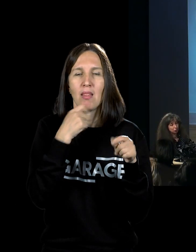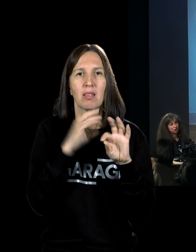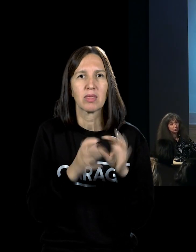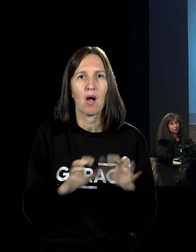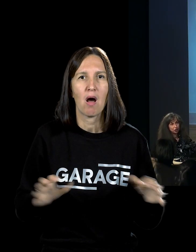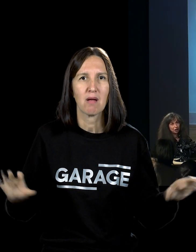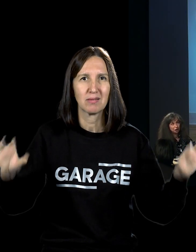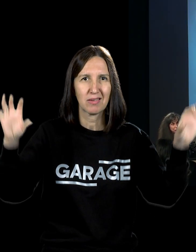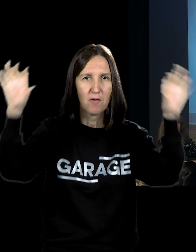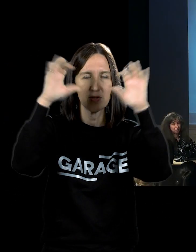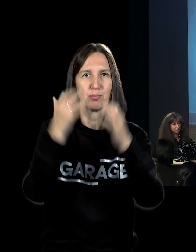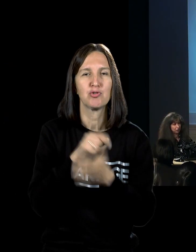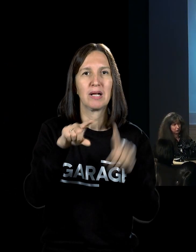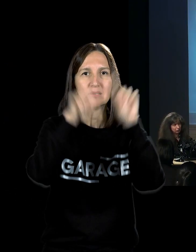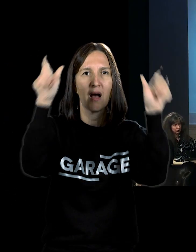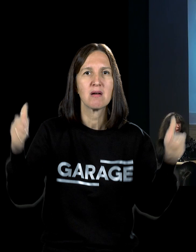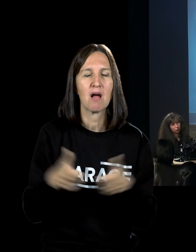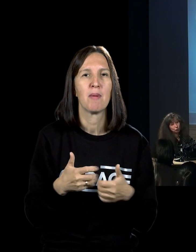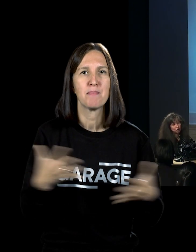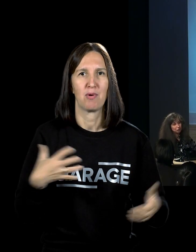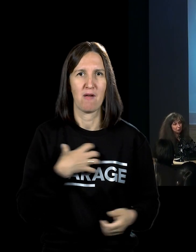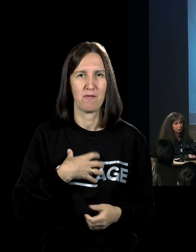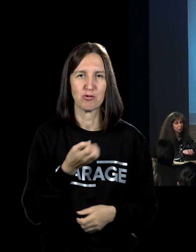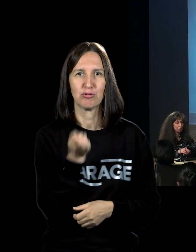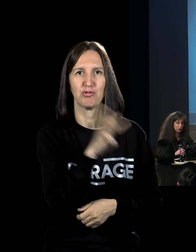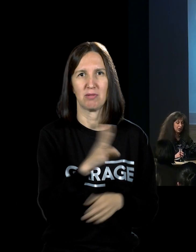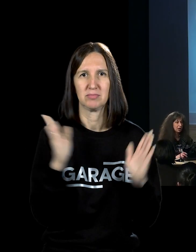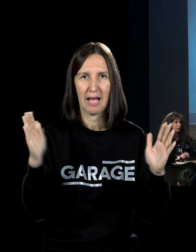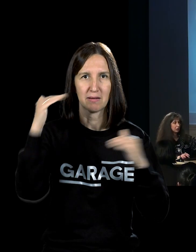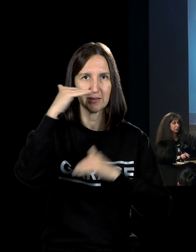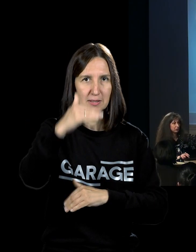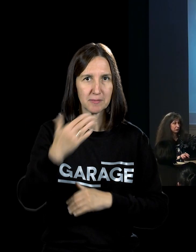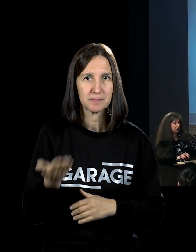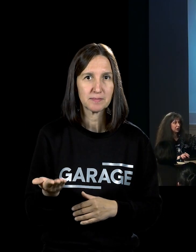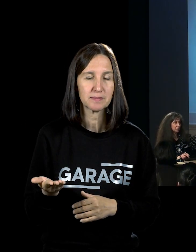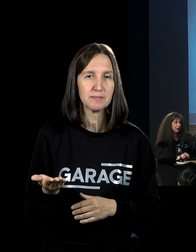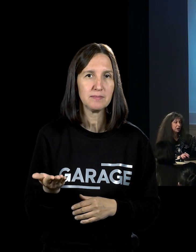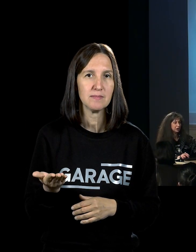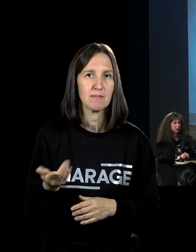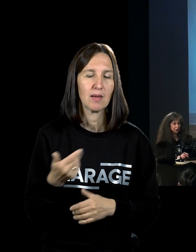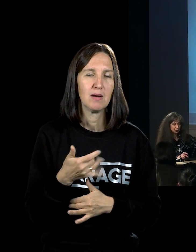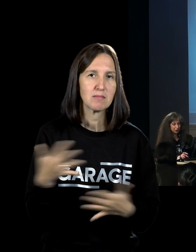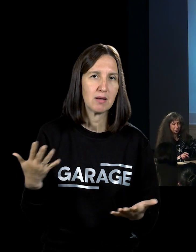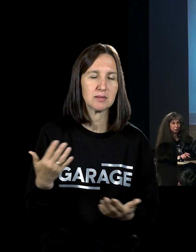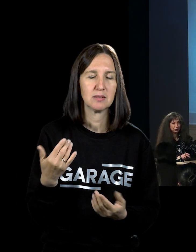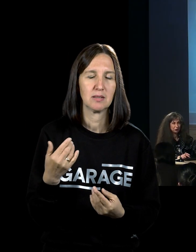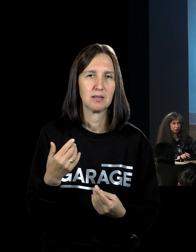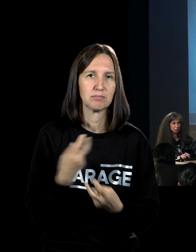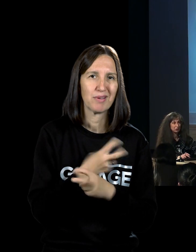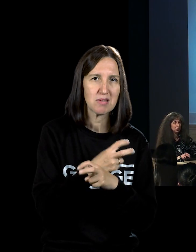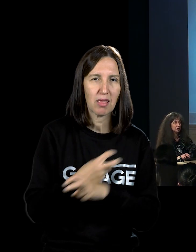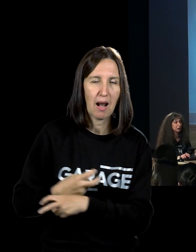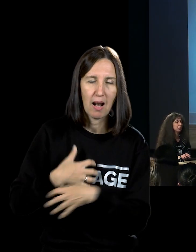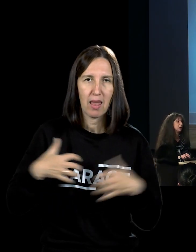где, причем, рамы важнее, чем то, что в них обрамлено, потому что там, ну, все эти там скелетики и черепа, собственно